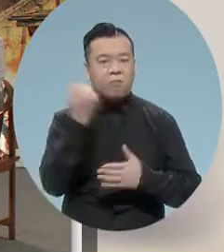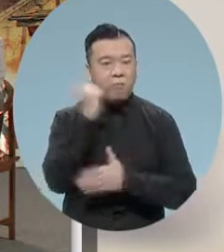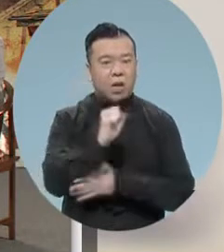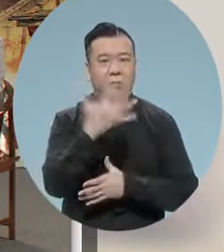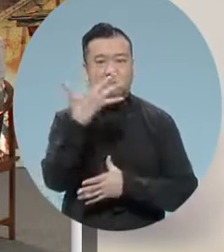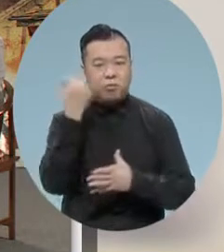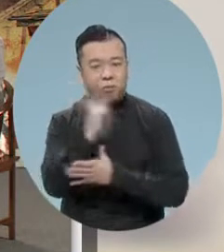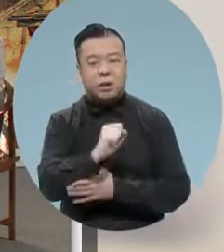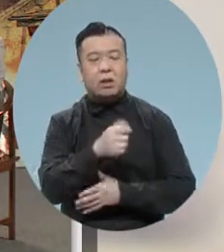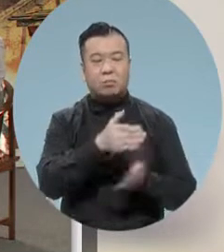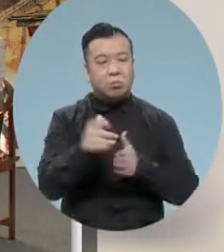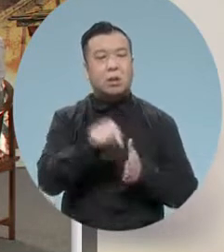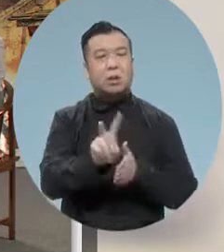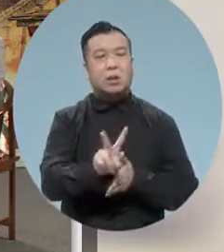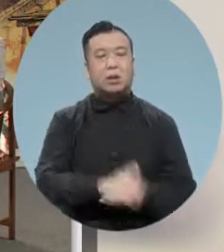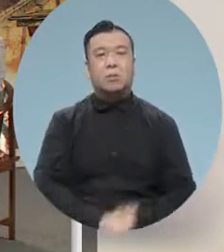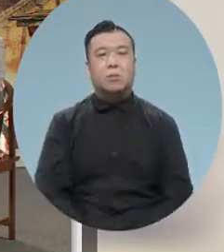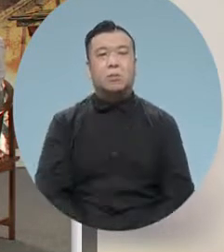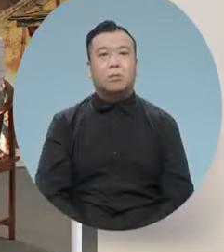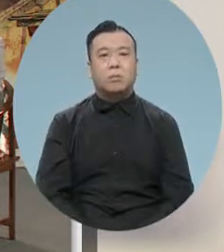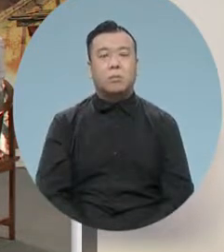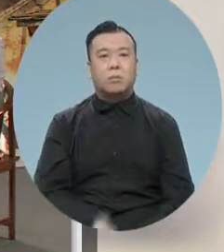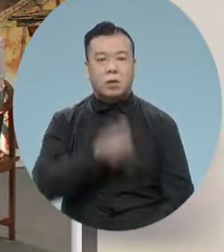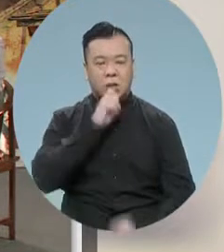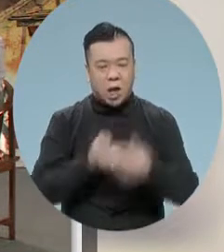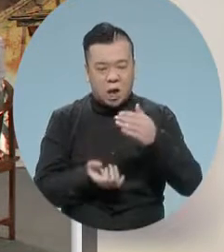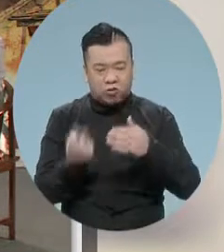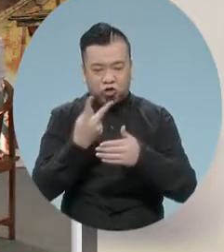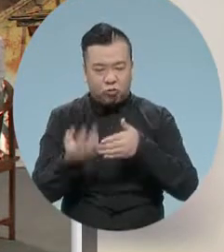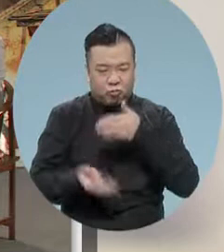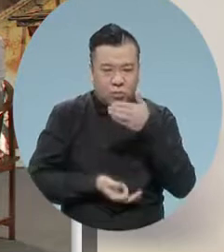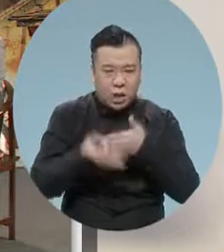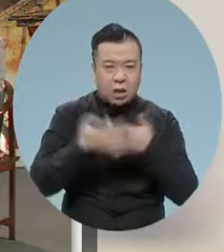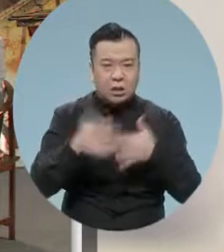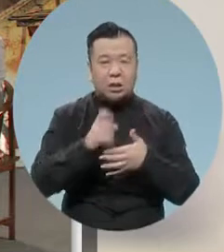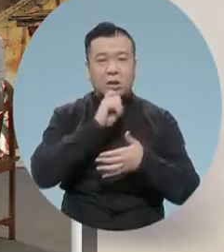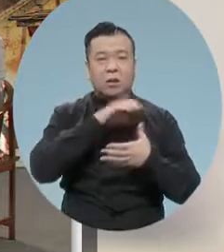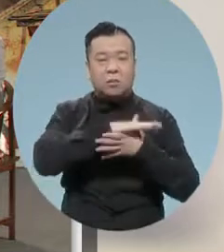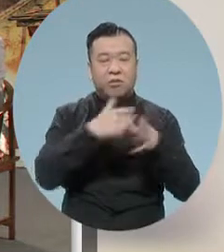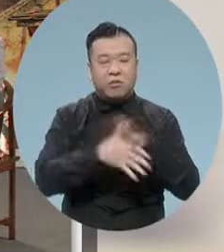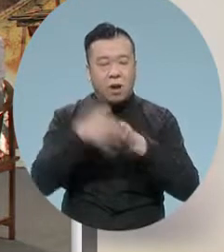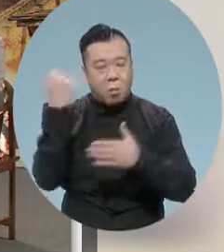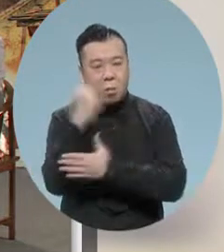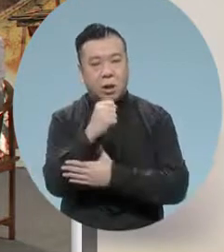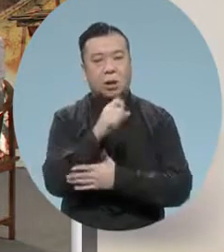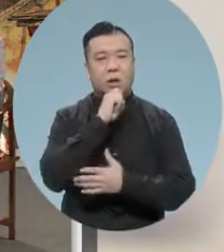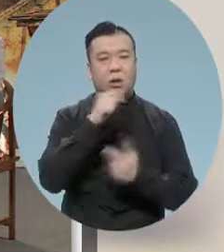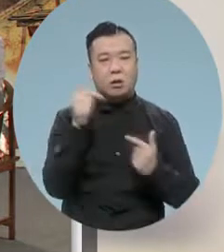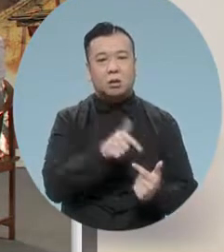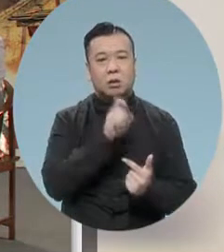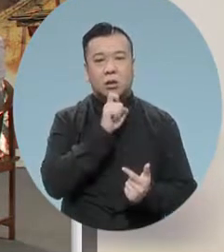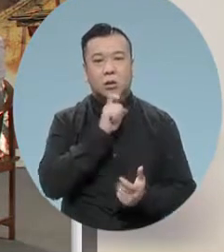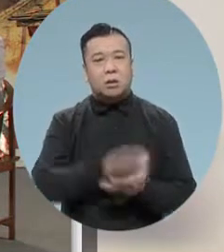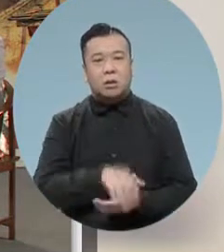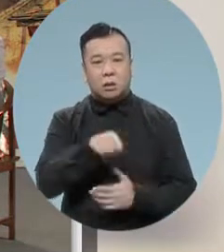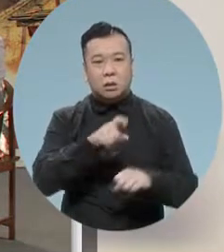嗰段期間前後啦，後來嘅大躍進啦，跟住嘅文化大革命一路就陸續嚟啦。中國